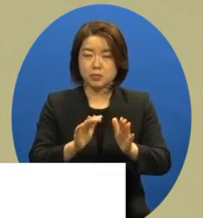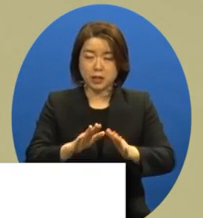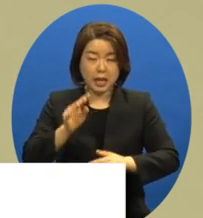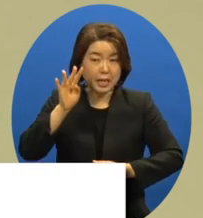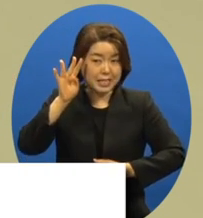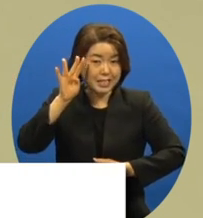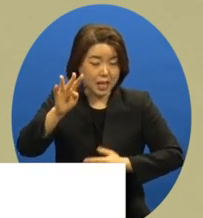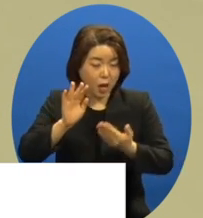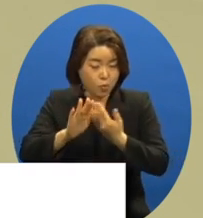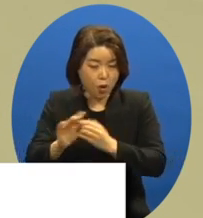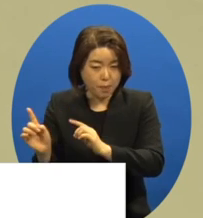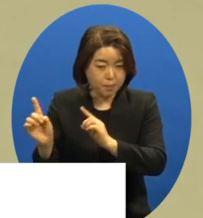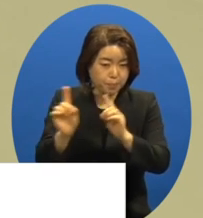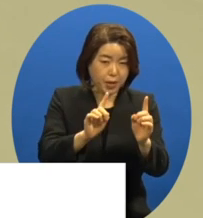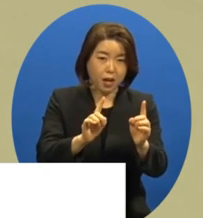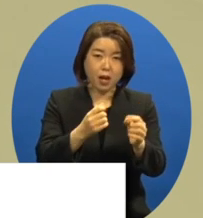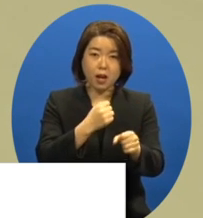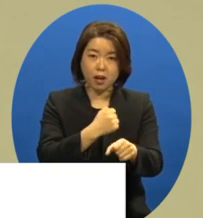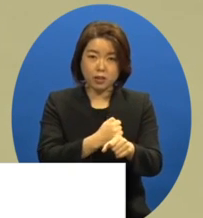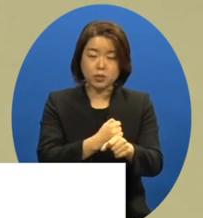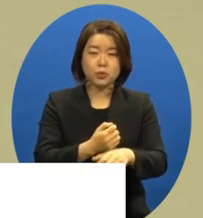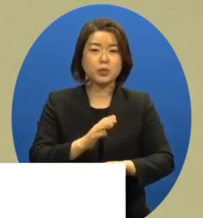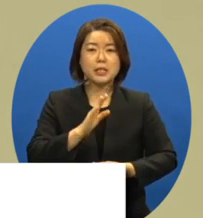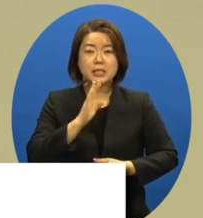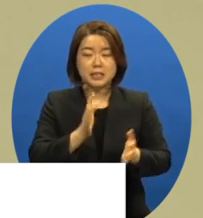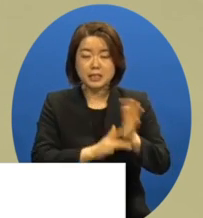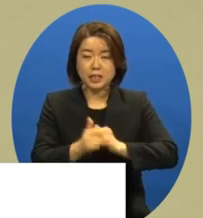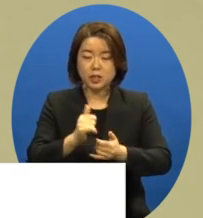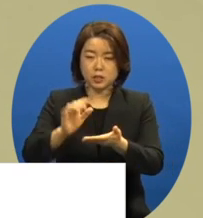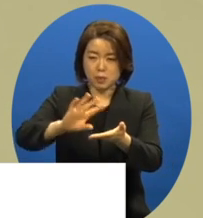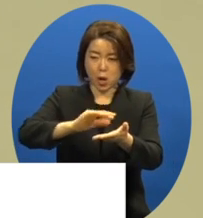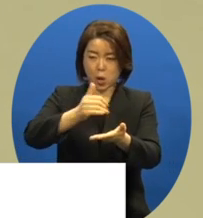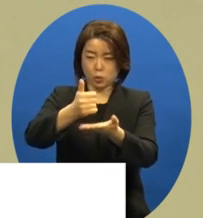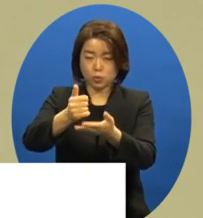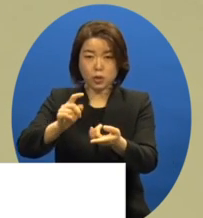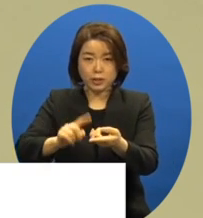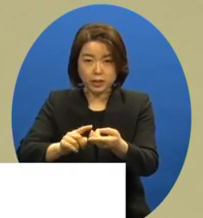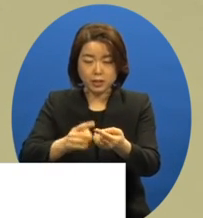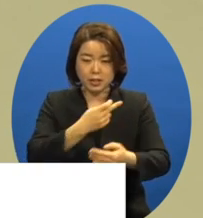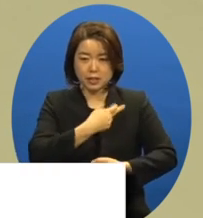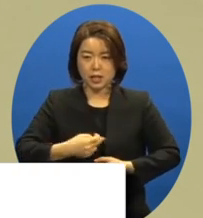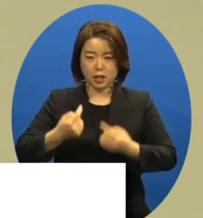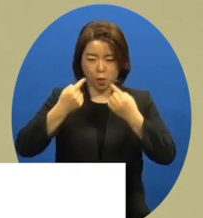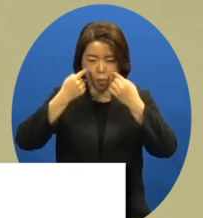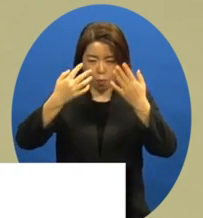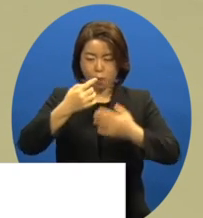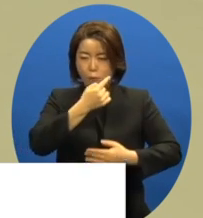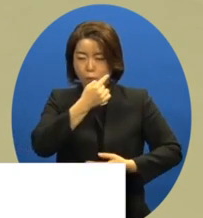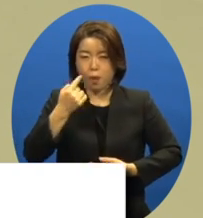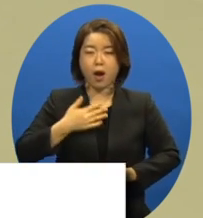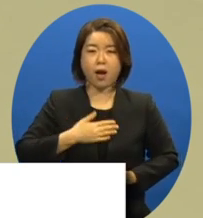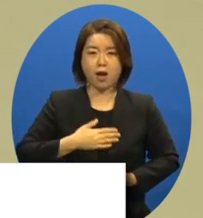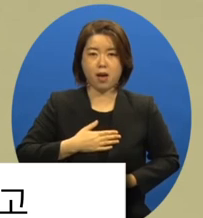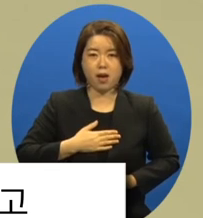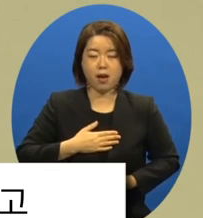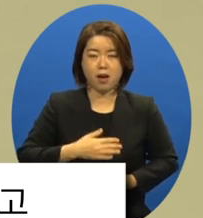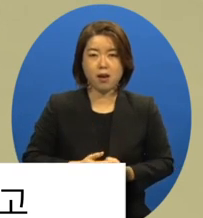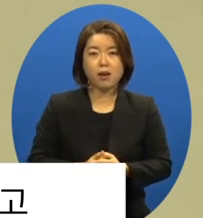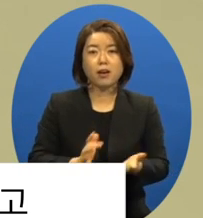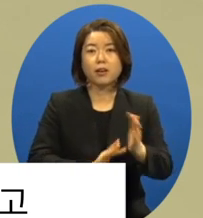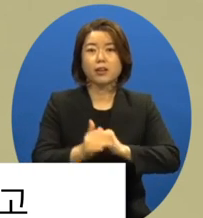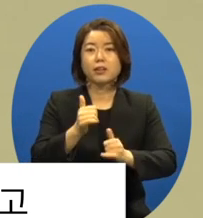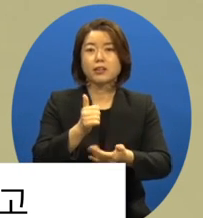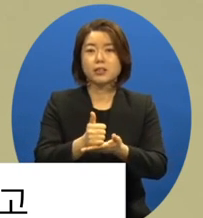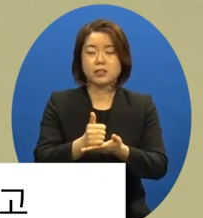만에 부활하시고 예수님이 진정 그리스도라는 사실을 제자들이 확실히 알게 됐습니다.